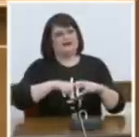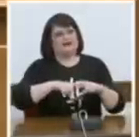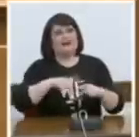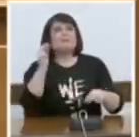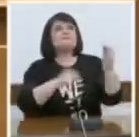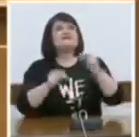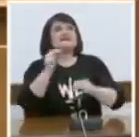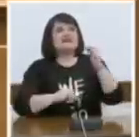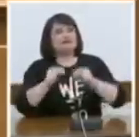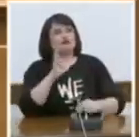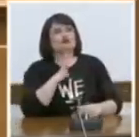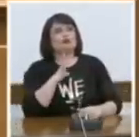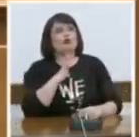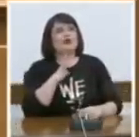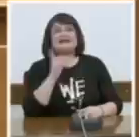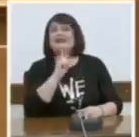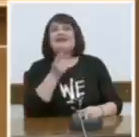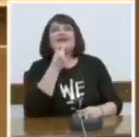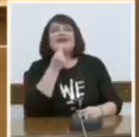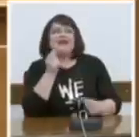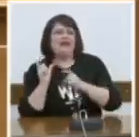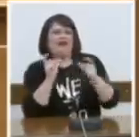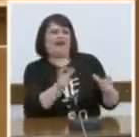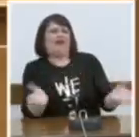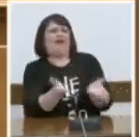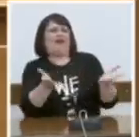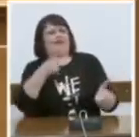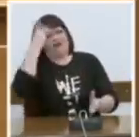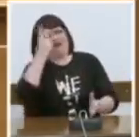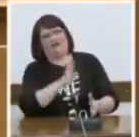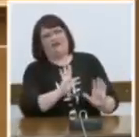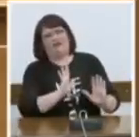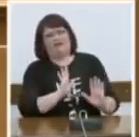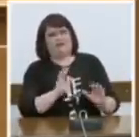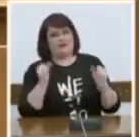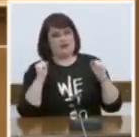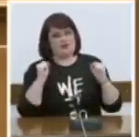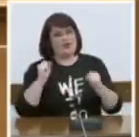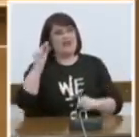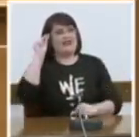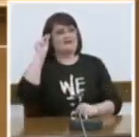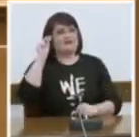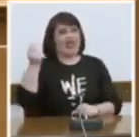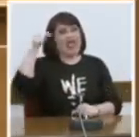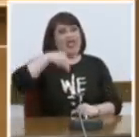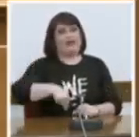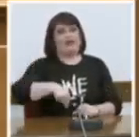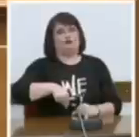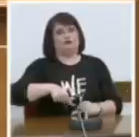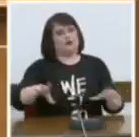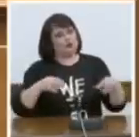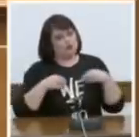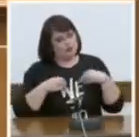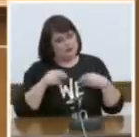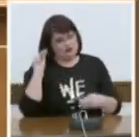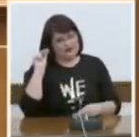πολιτών, σας υπενθυμίζουμε, δεν είναι λευκή επιταγή. Είναι υψηλή δέσμευση. Και εμείς θα είμαστε εδώ ανταποκρινόμενοι σε αυτή τη δέσμευση